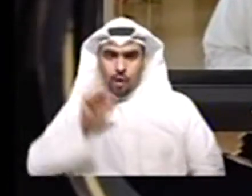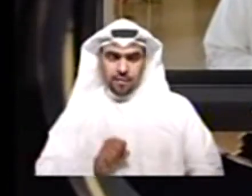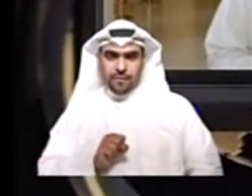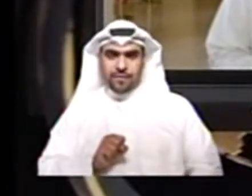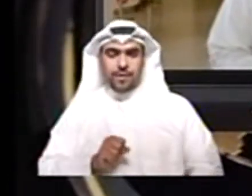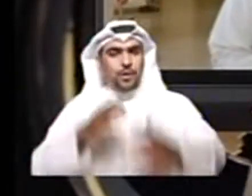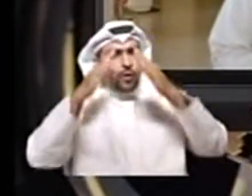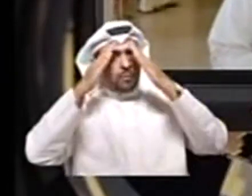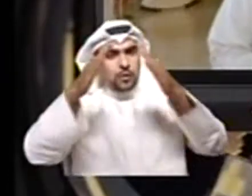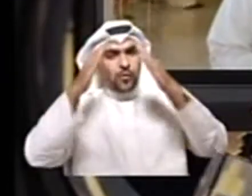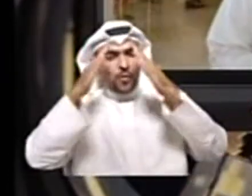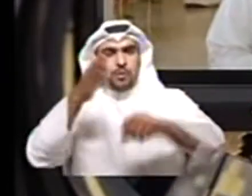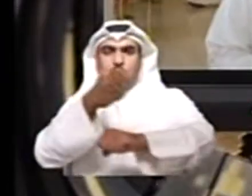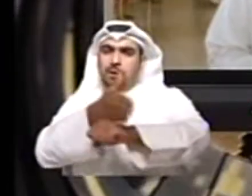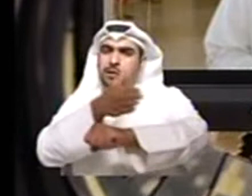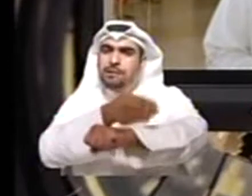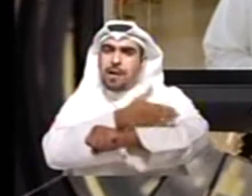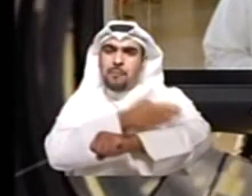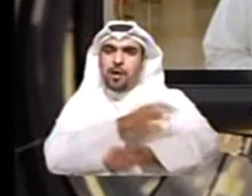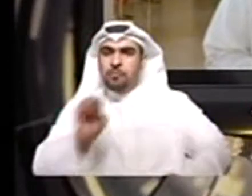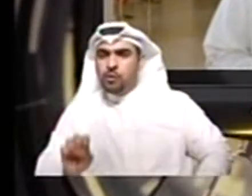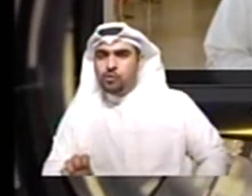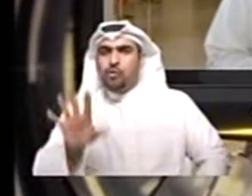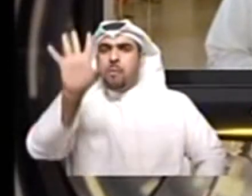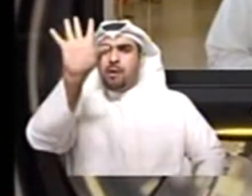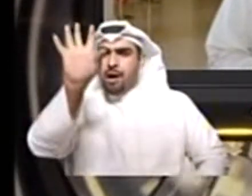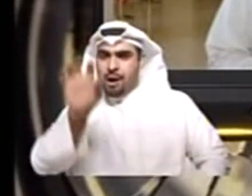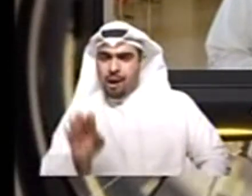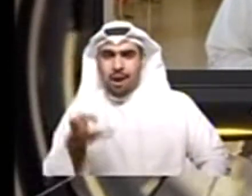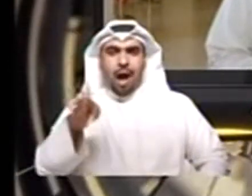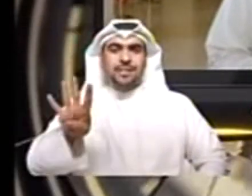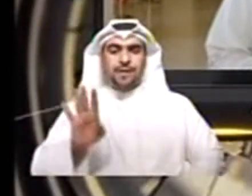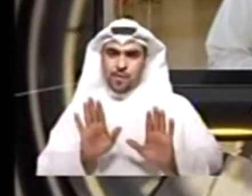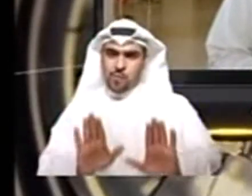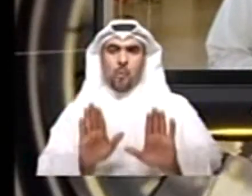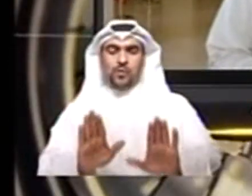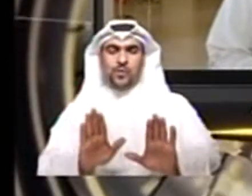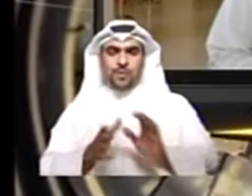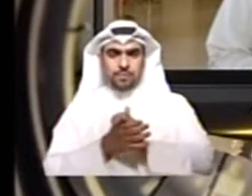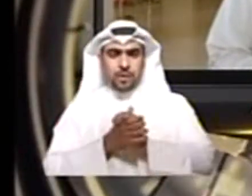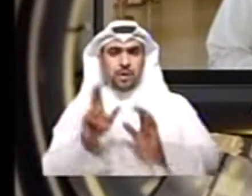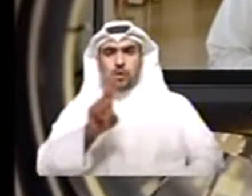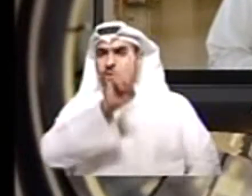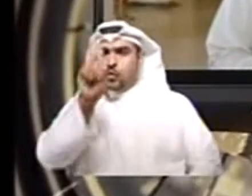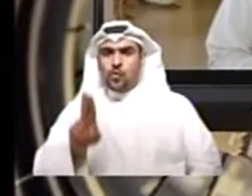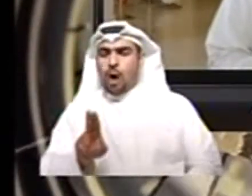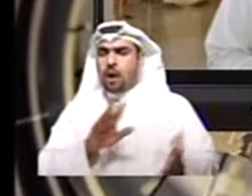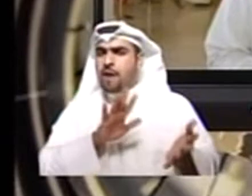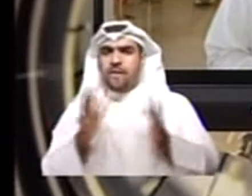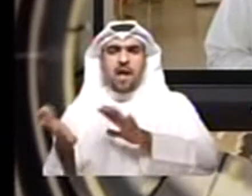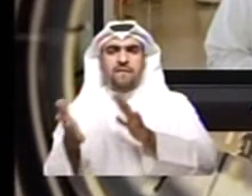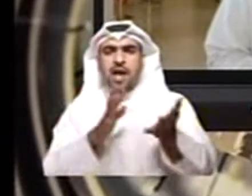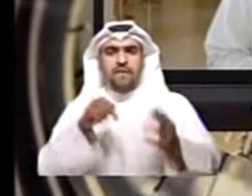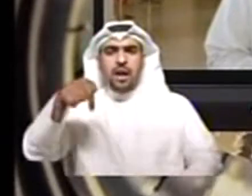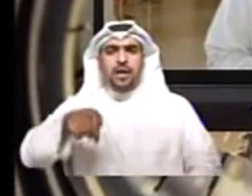الصبح موجود في مجلس الأمة منذ الافتتاح، إذن كيف تسير جلسة الاستجواب الآن، وما